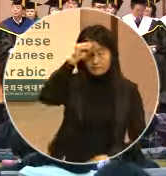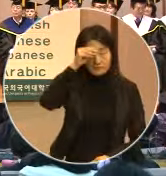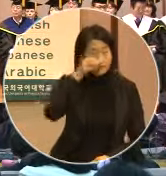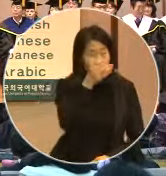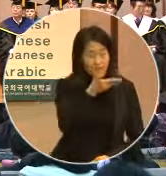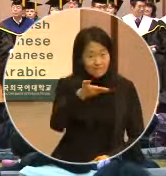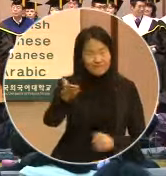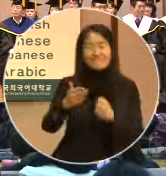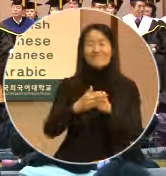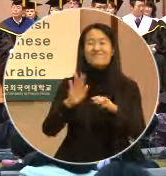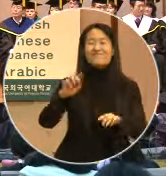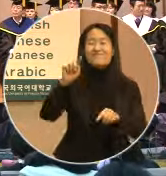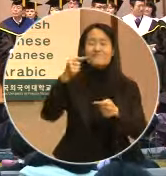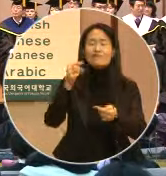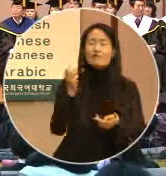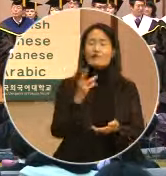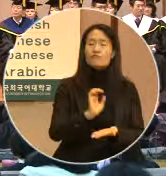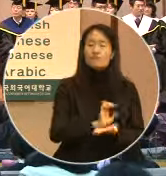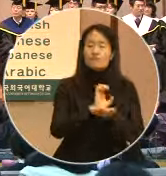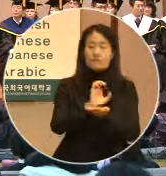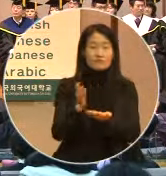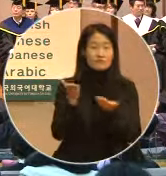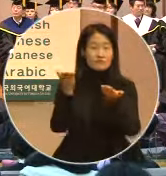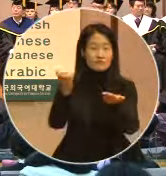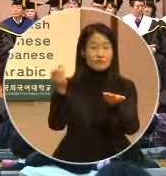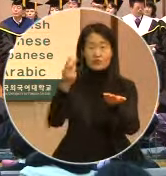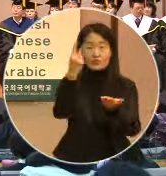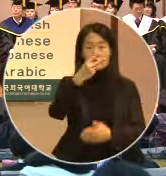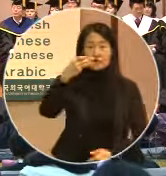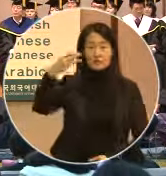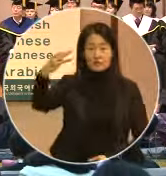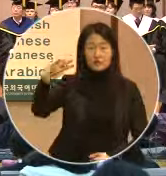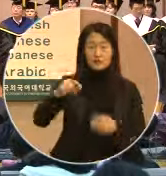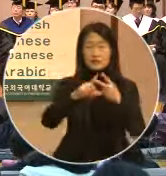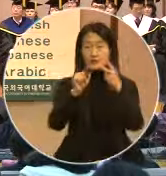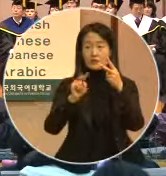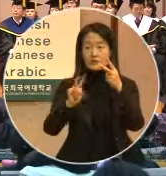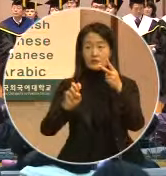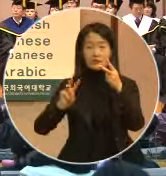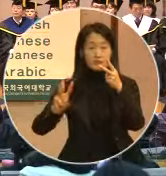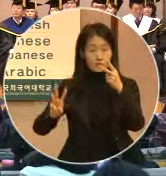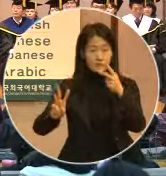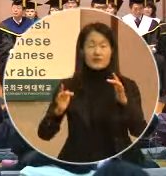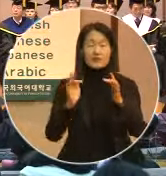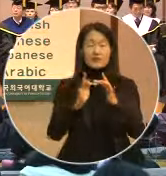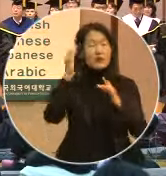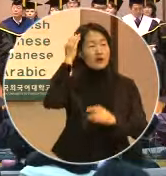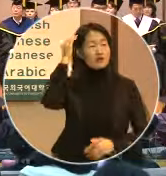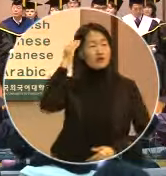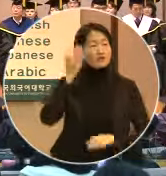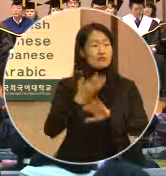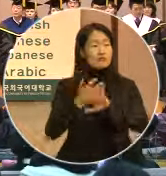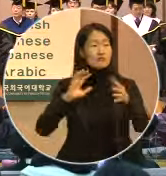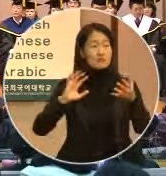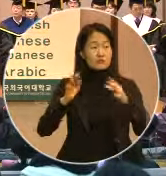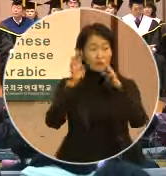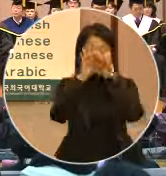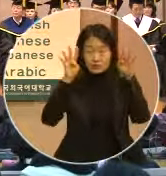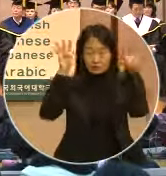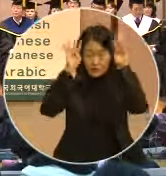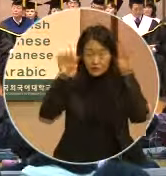되므로 이에 상장과 상패를 수여함. 2013년 2월 23일 사이버한국외국어대학교